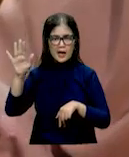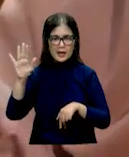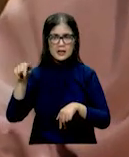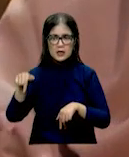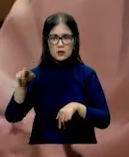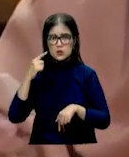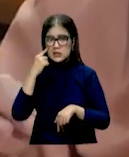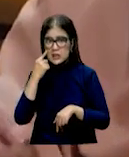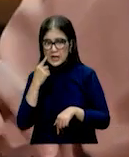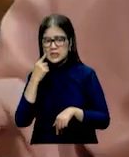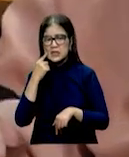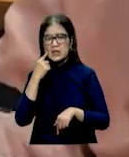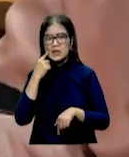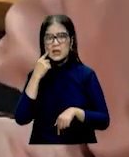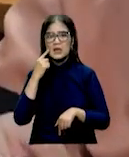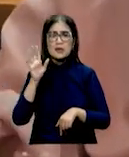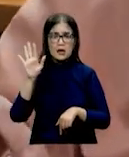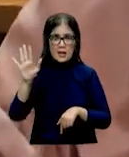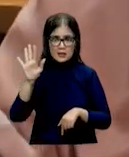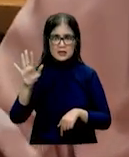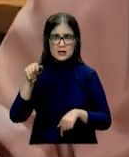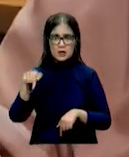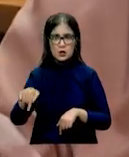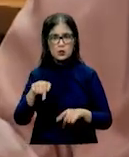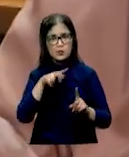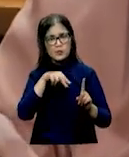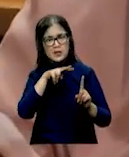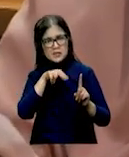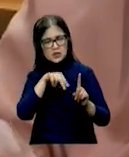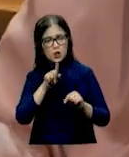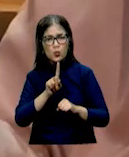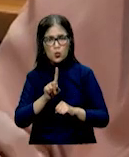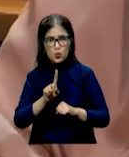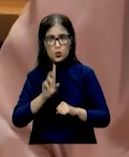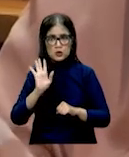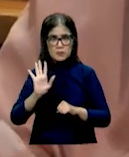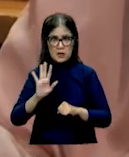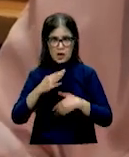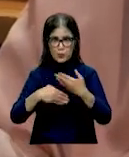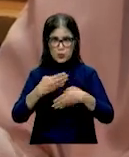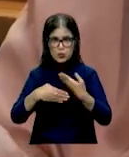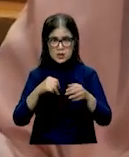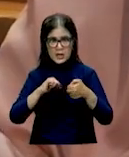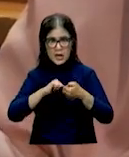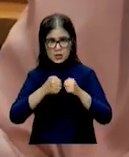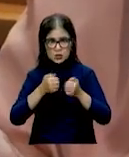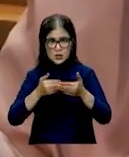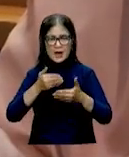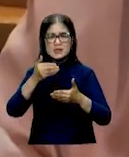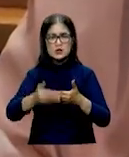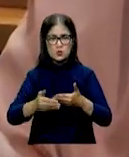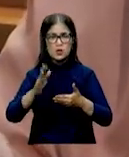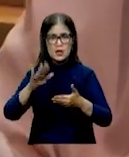saksi, kemudian ada pemeriksaan terlapor, kemudian ada gelar perkara. Setelah itu baru kalau ada bukti